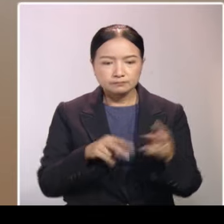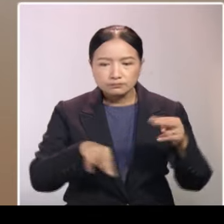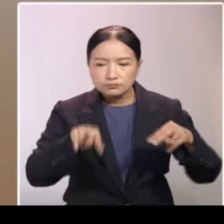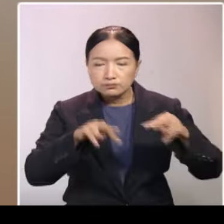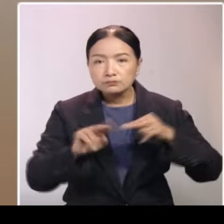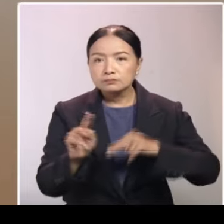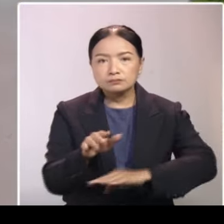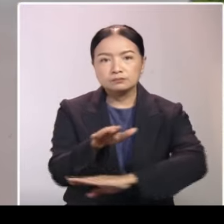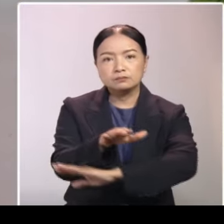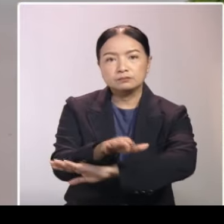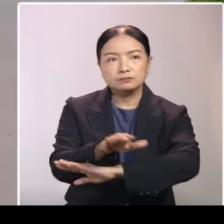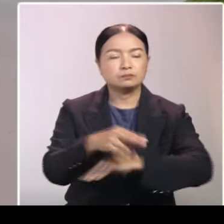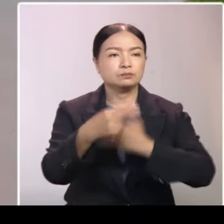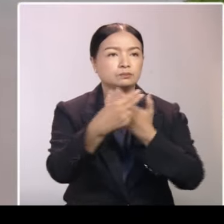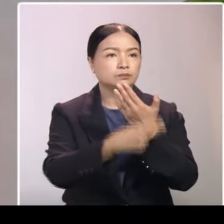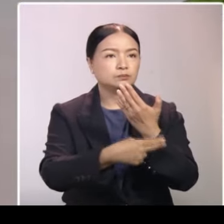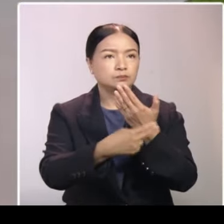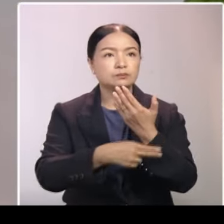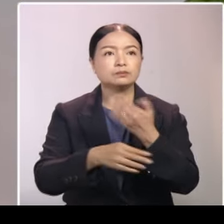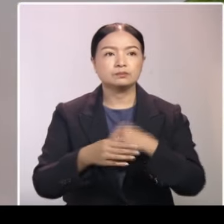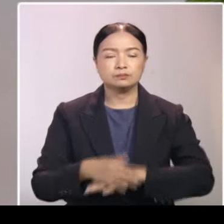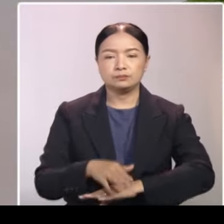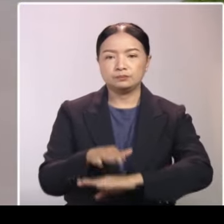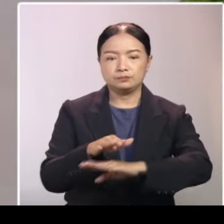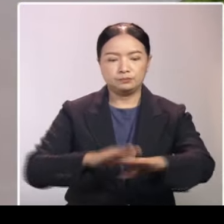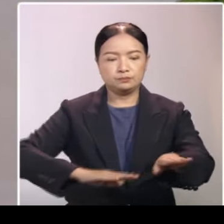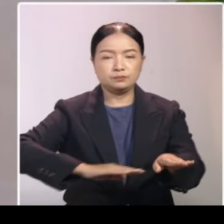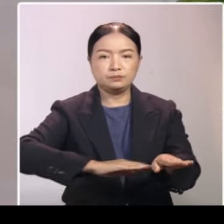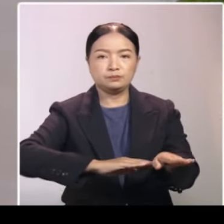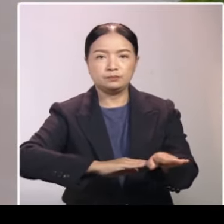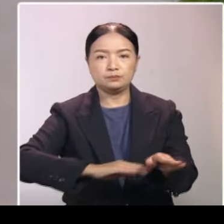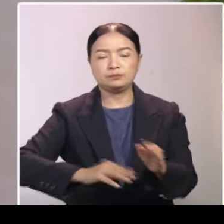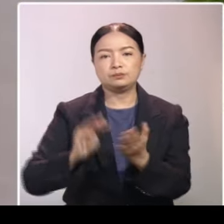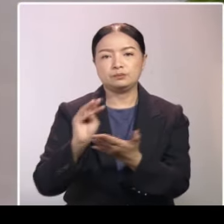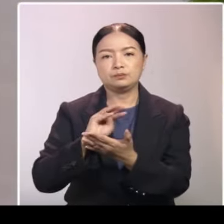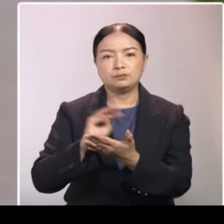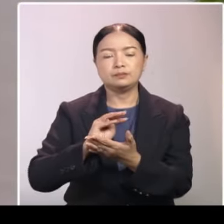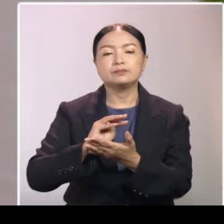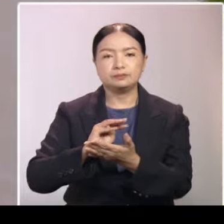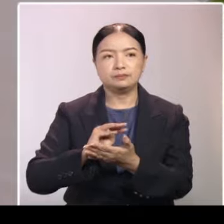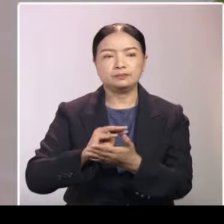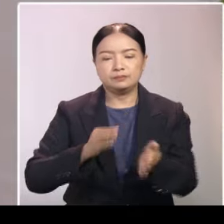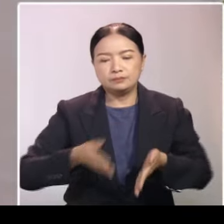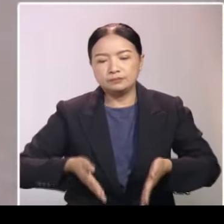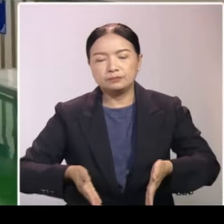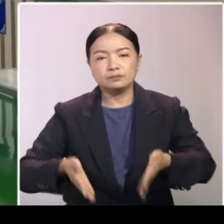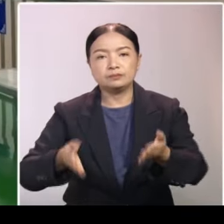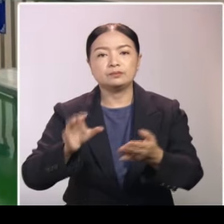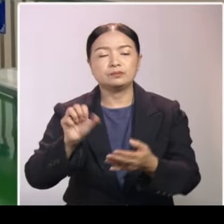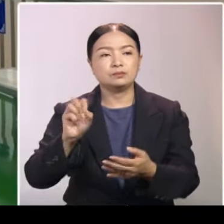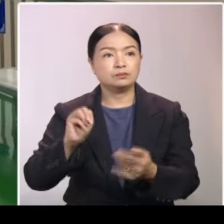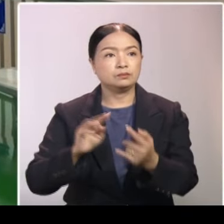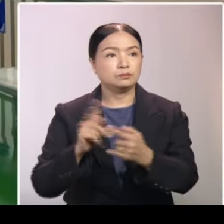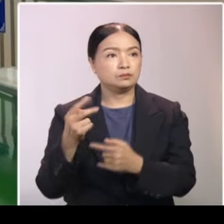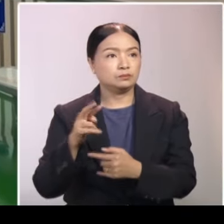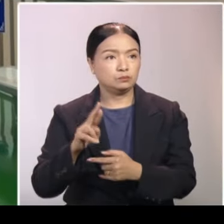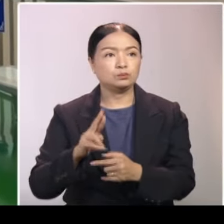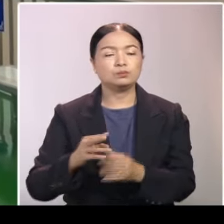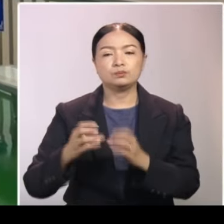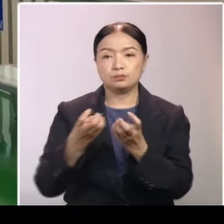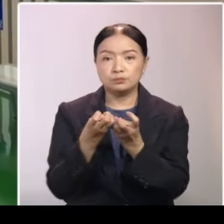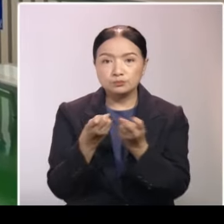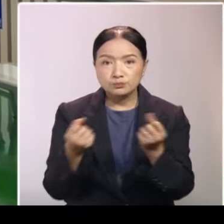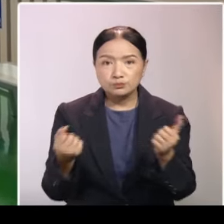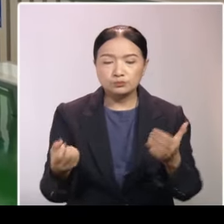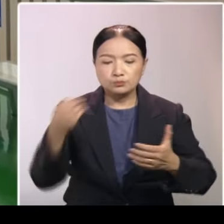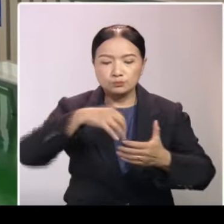บริเวณสี่แยกโรงแรมหั้วนำนะฮะถึง 3แยกมูลนิธิการกุศลถนนสมุทรศักดารักษ์ไปวางกระสอบทรายตลอด